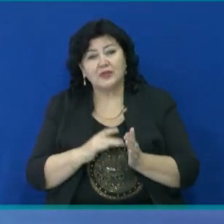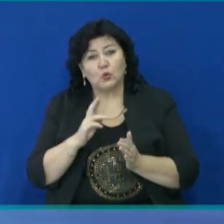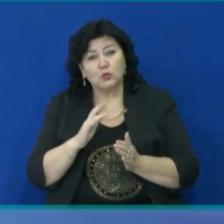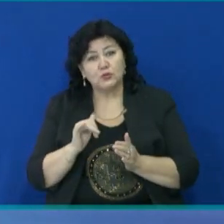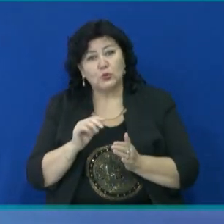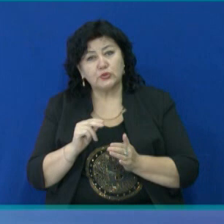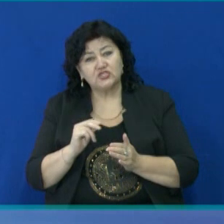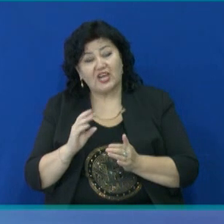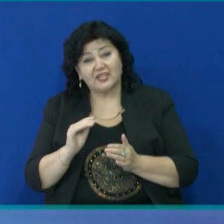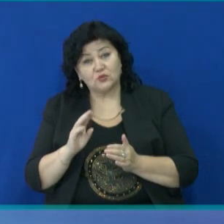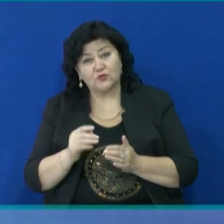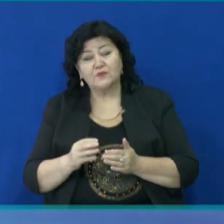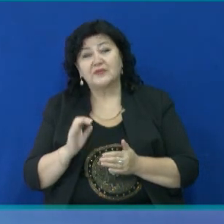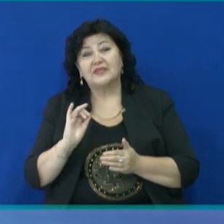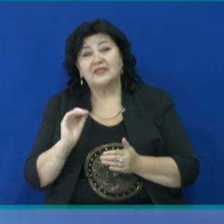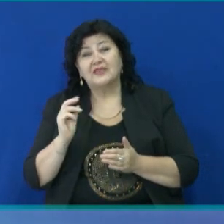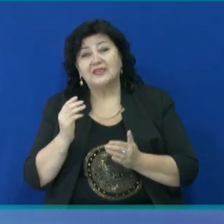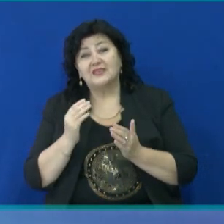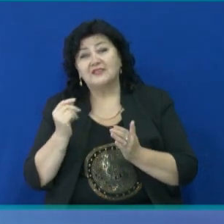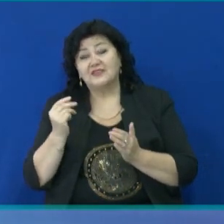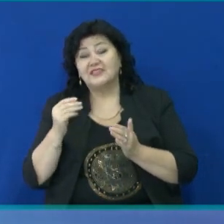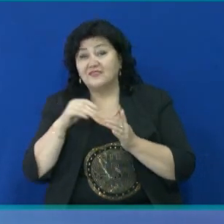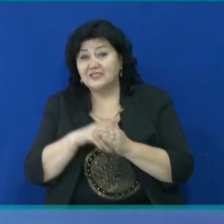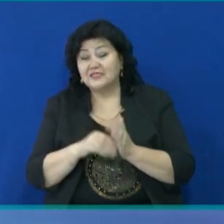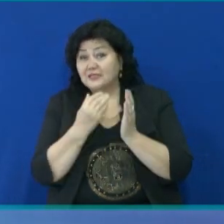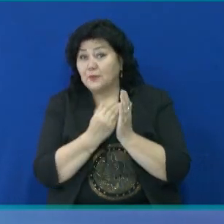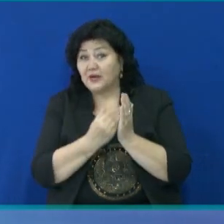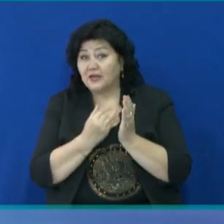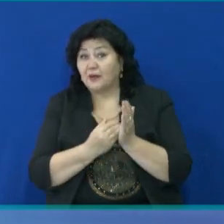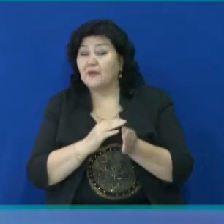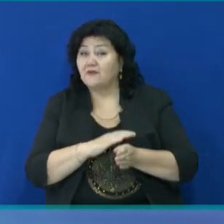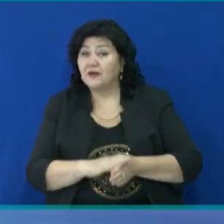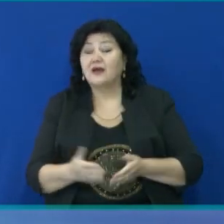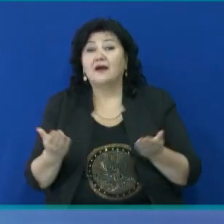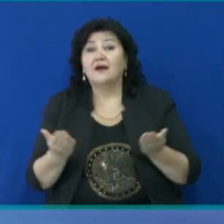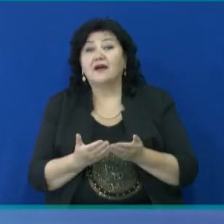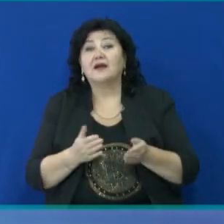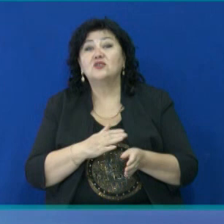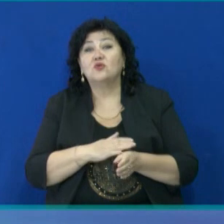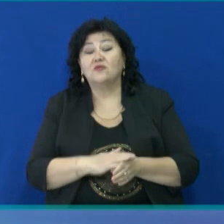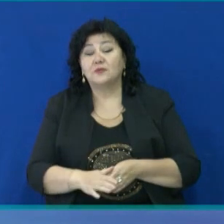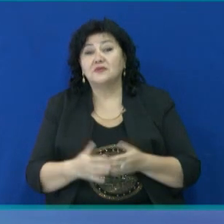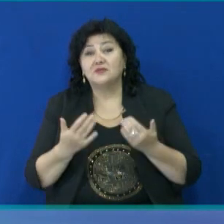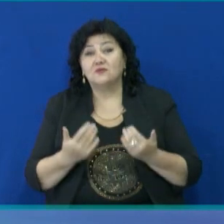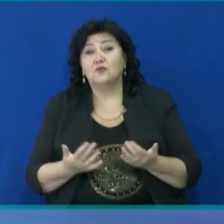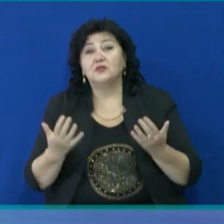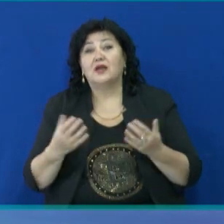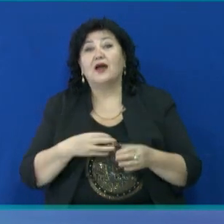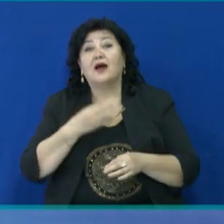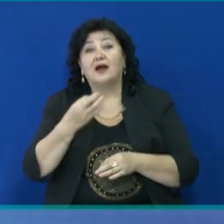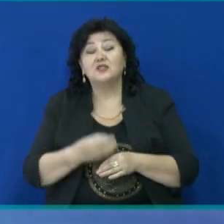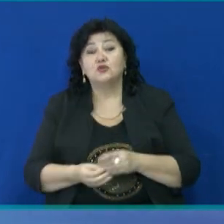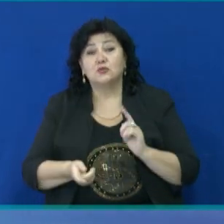қызметтеріне қатысты инвестициялық бағдарлама орындалуда. Ол қандай бағыттарды қамтығаны туралы тұрғындарға есеп беріліп, түсіндіру